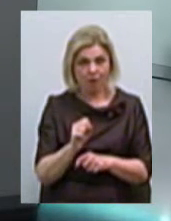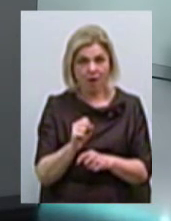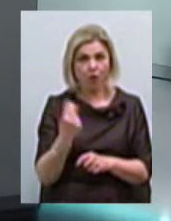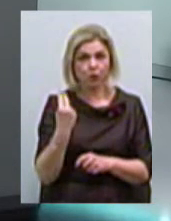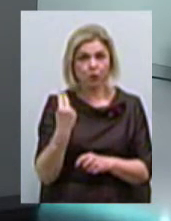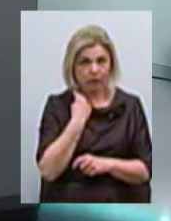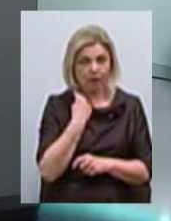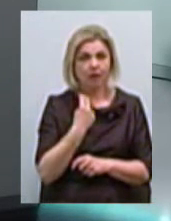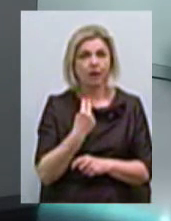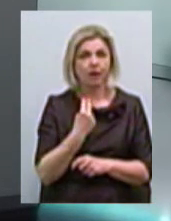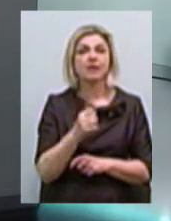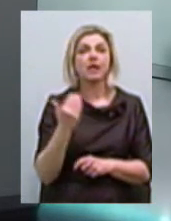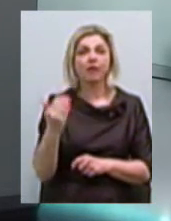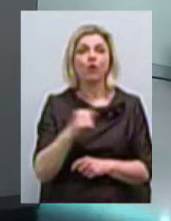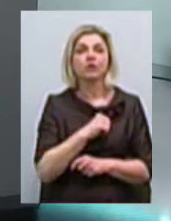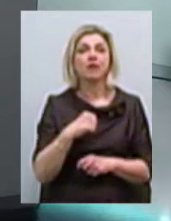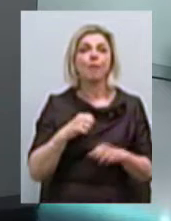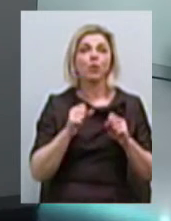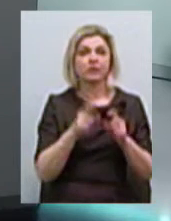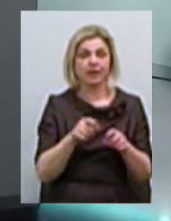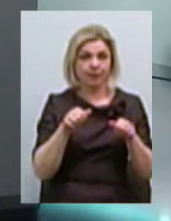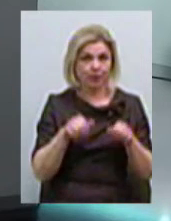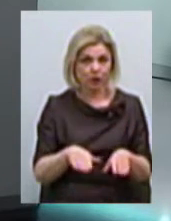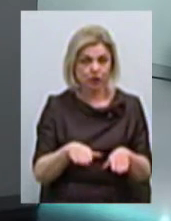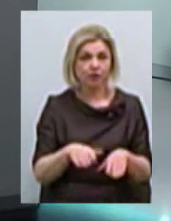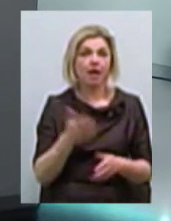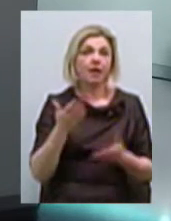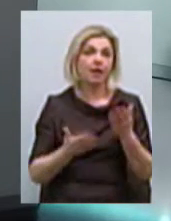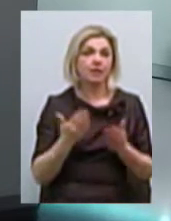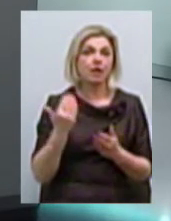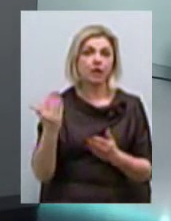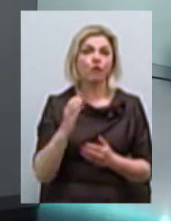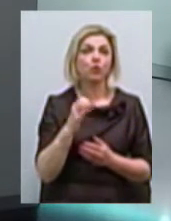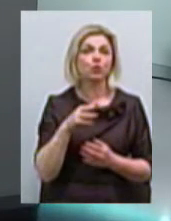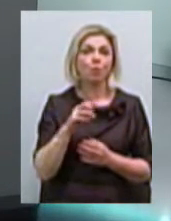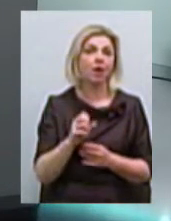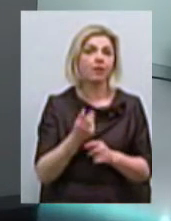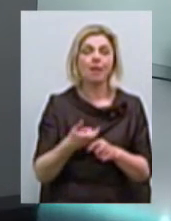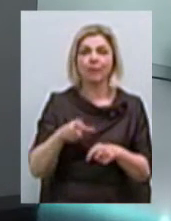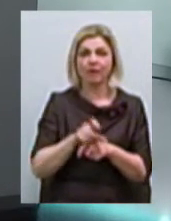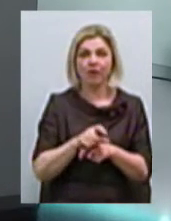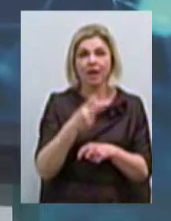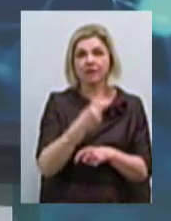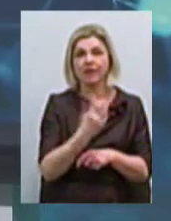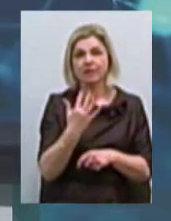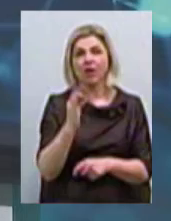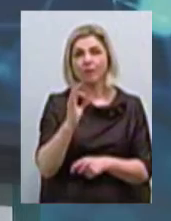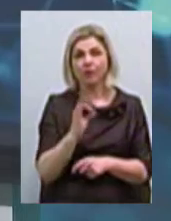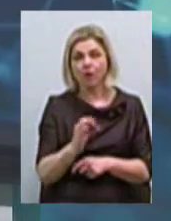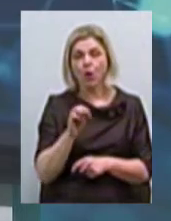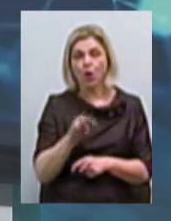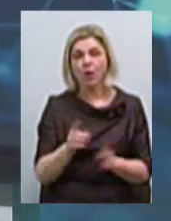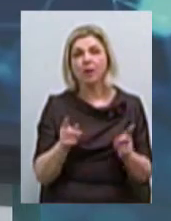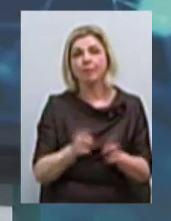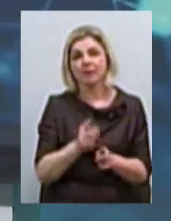кредитором, за його самостійним рішенням, у разі, якщо його сума не перевищує 25% від мінімальної